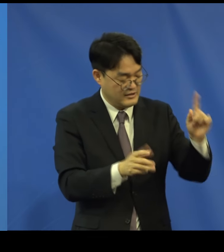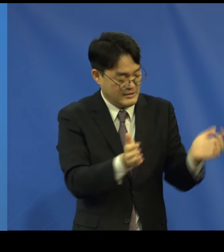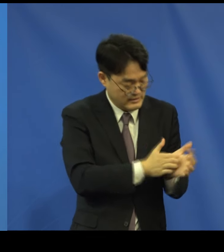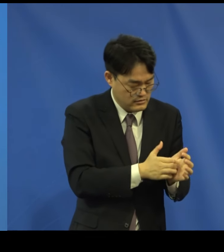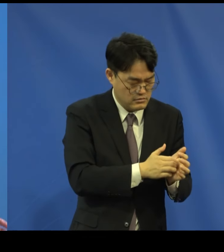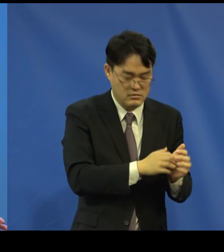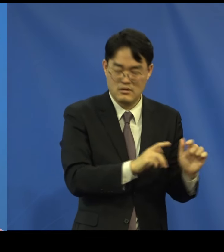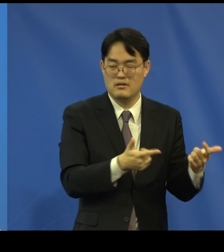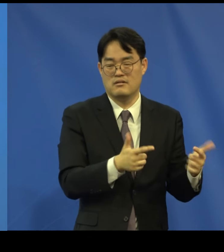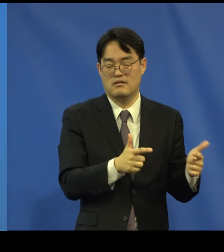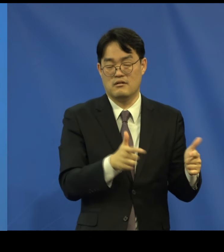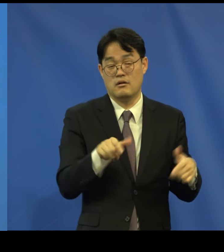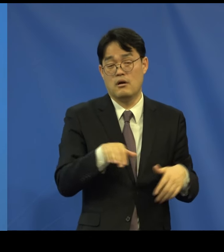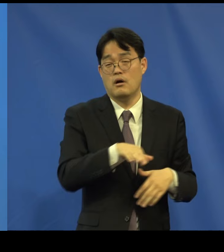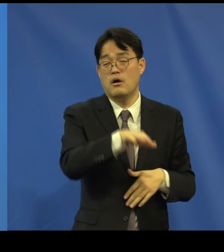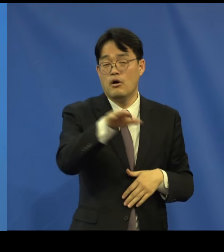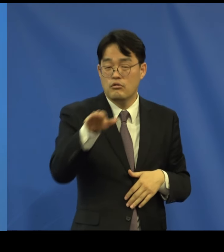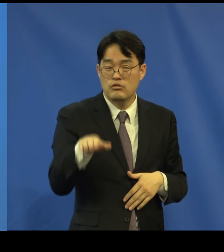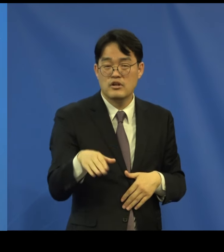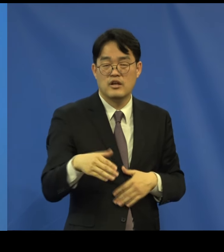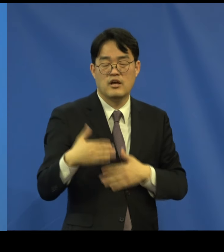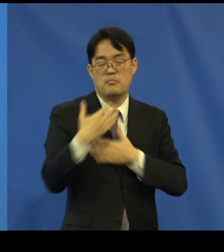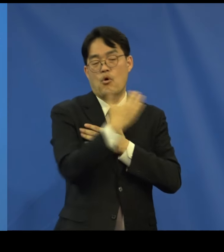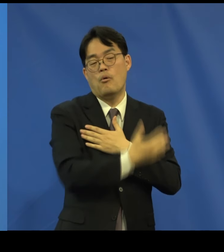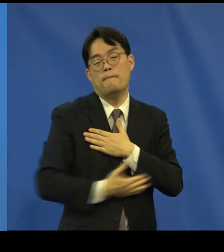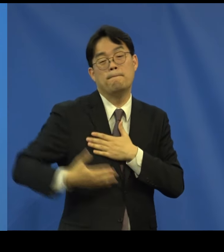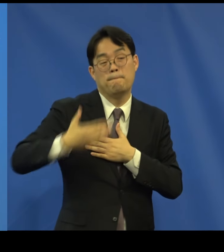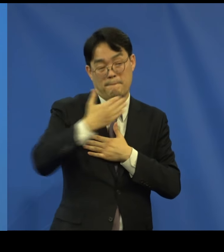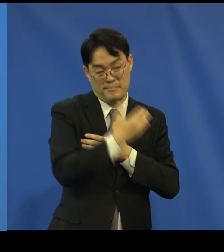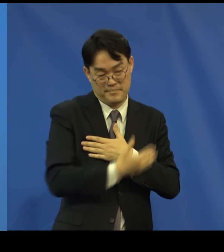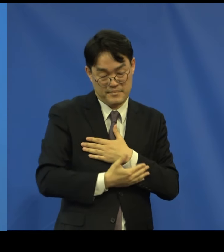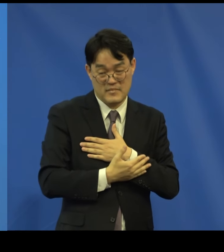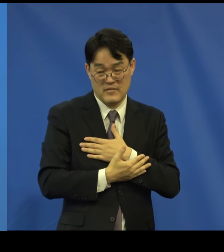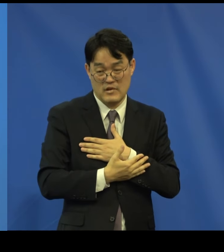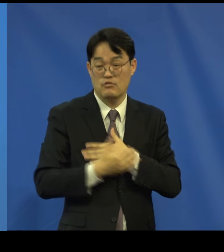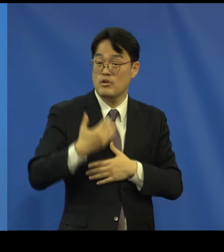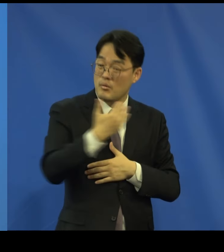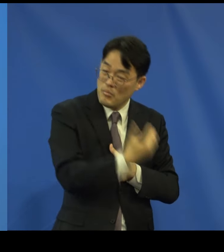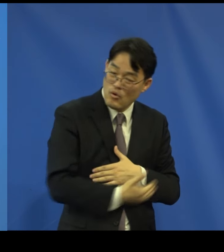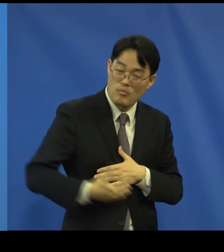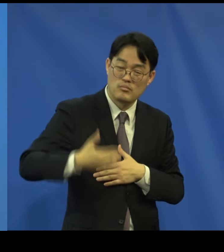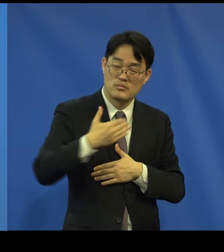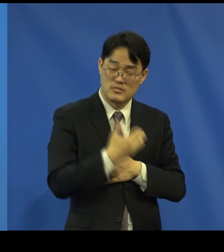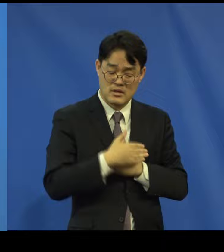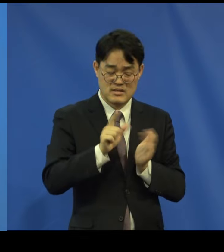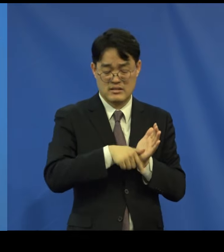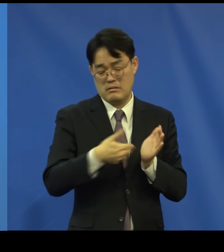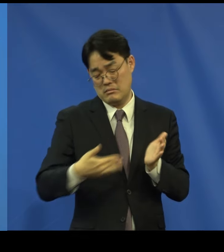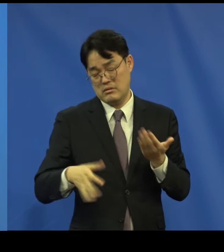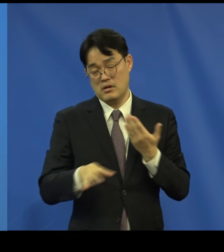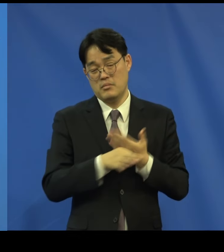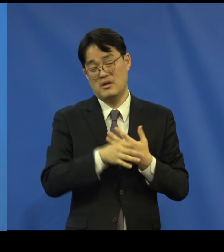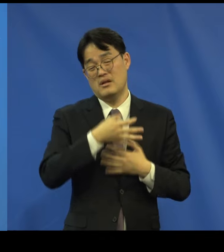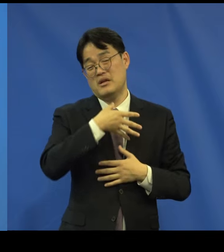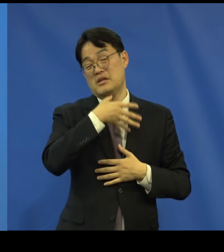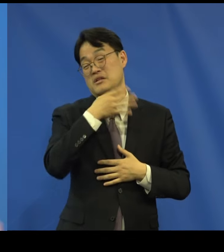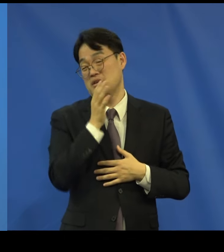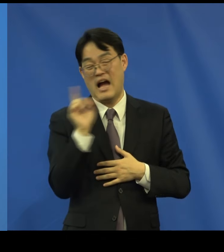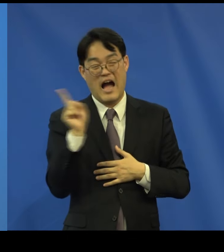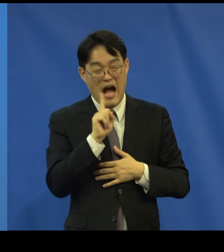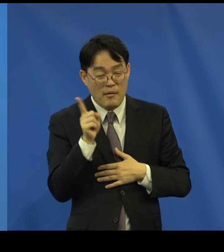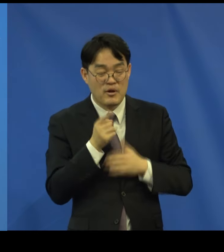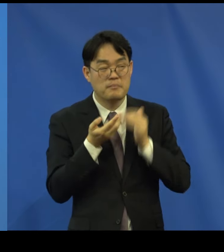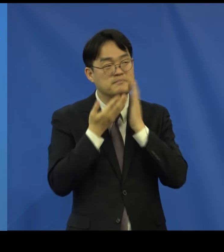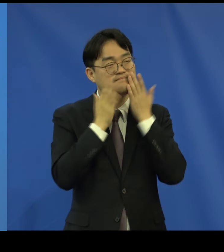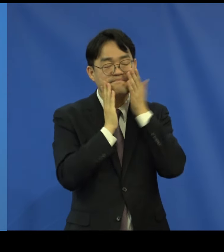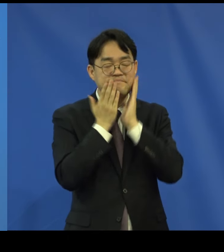우리의 장막집이 무너지면, 여러분, 이 장막이라는 것은 우리의 육체를 말하는 겁니다. 육체는 무너지게 돼 있다는 거예요. 아무리 가꾸고